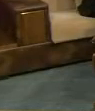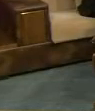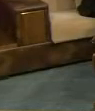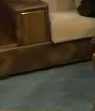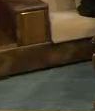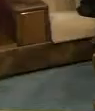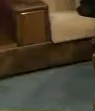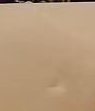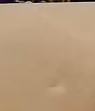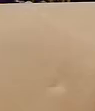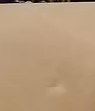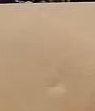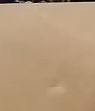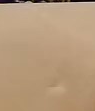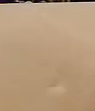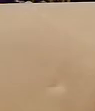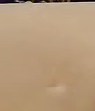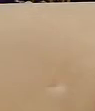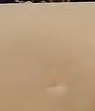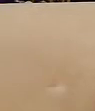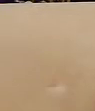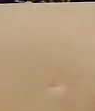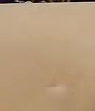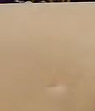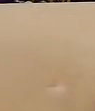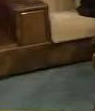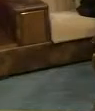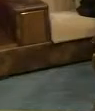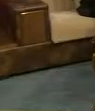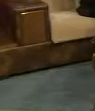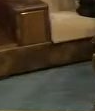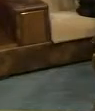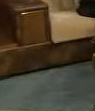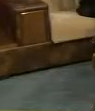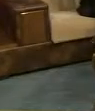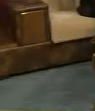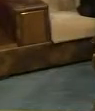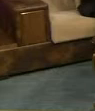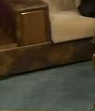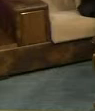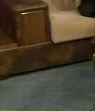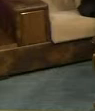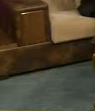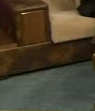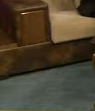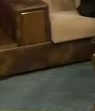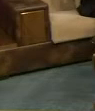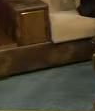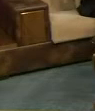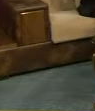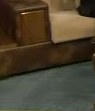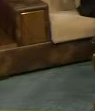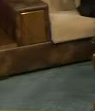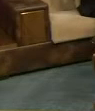Мұхамбетярова, Маңғыстау облысы денсаулық сақтау басқармасының бөлім басшысы. Қош келдіңіз. Жалпы қазір білеміз дәрігерлердің